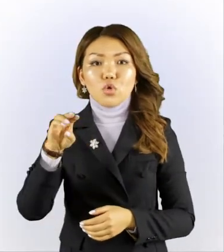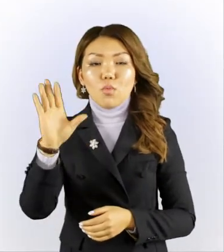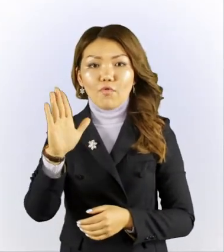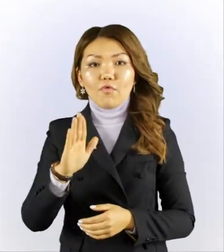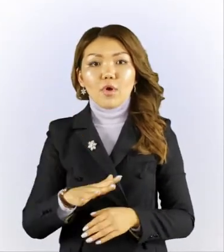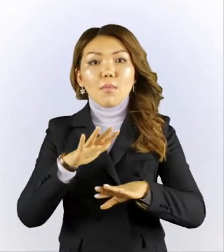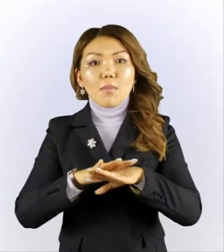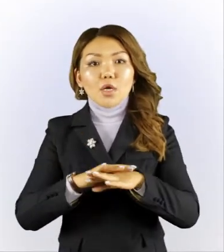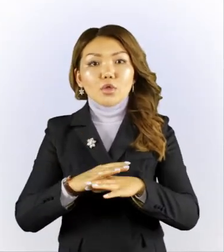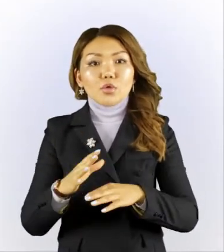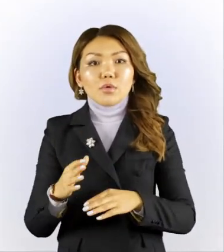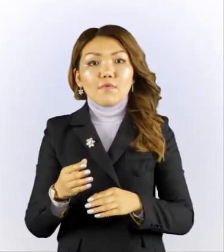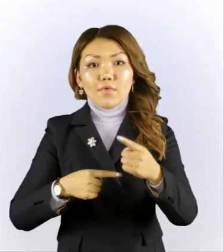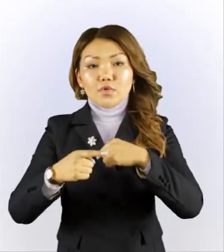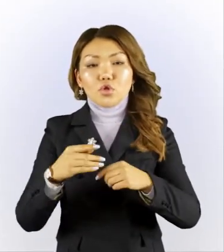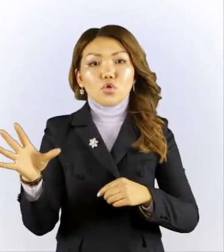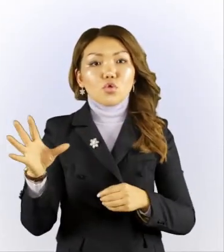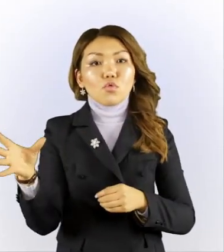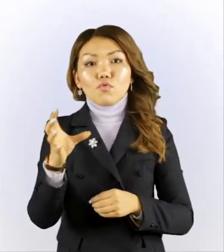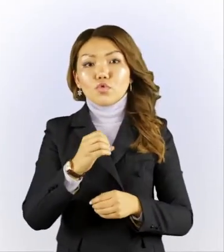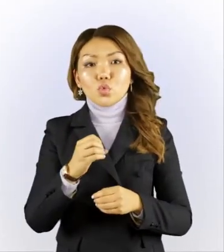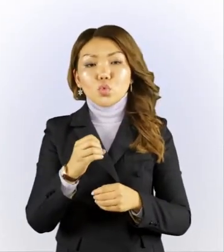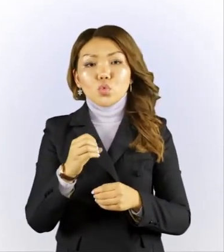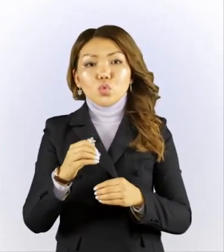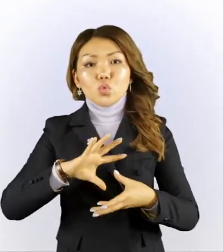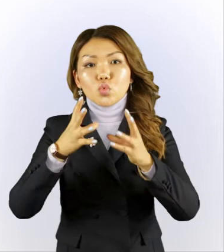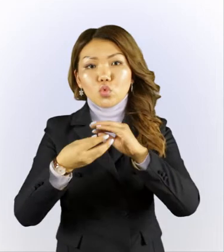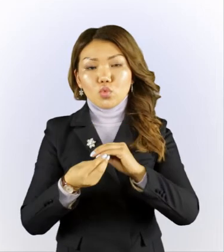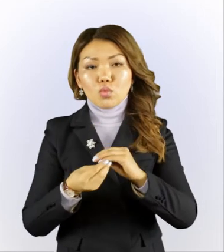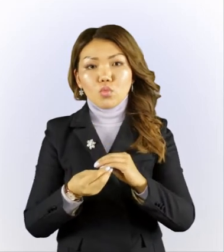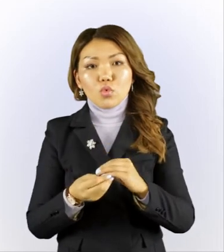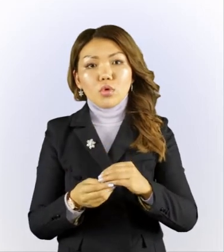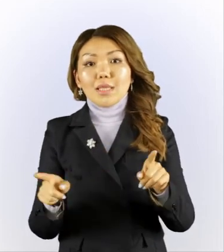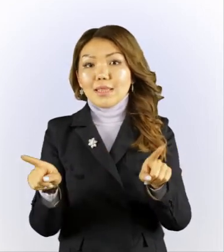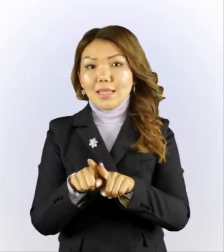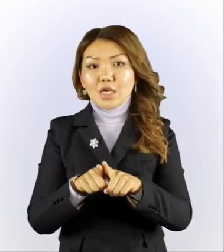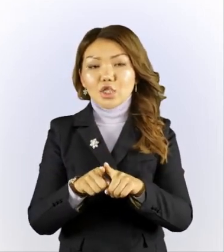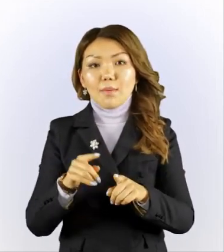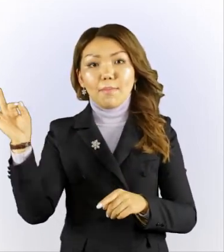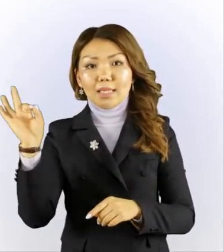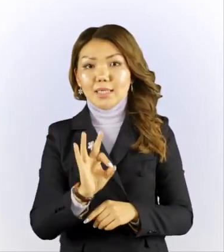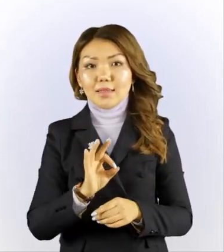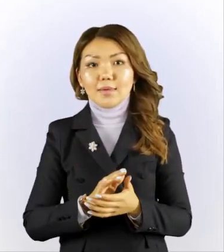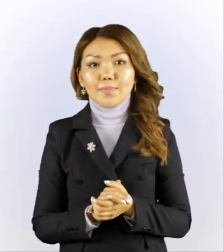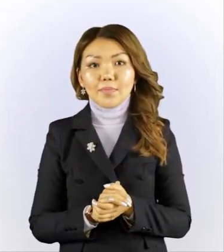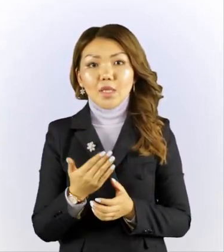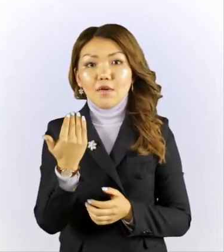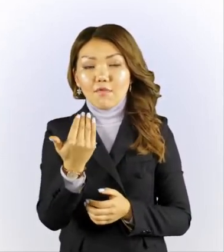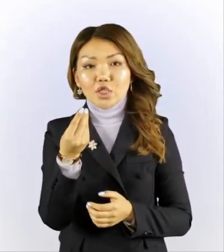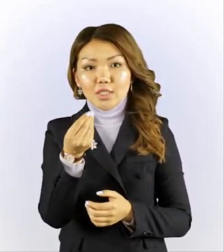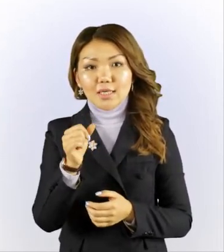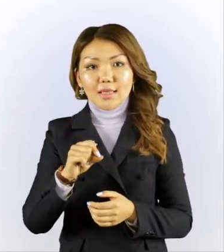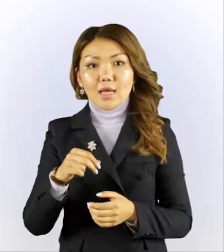только возвращает вам всю сумму депозита, но и выплачивает вам проценты за ваш депозит. Таким образом, ваши деньги на